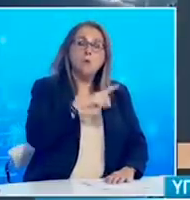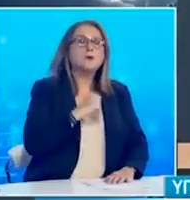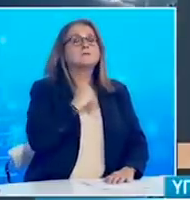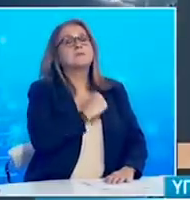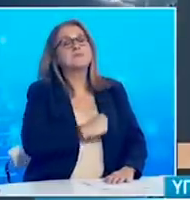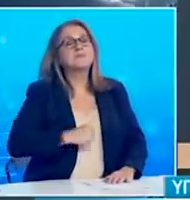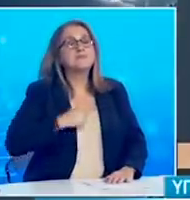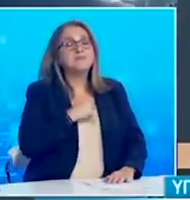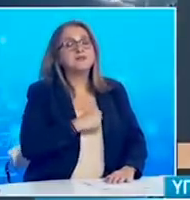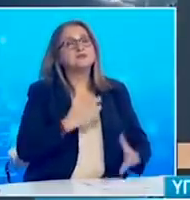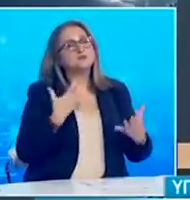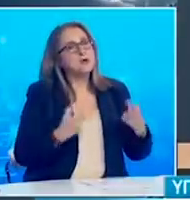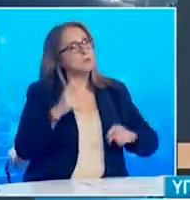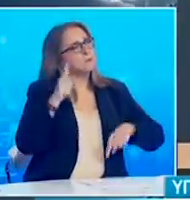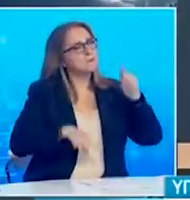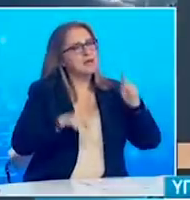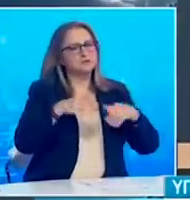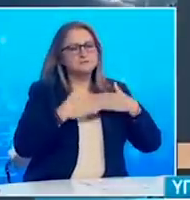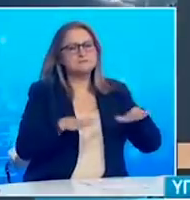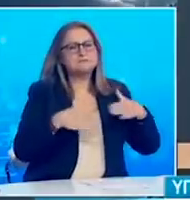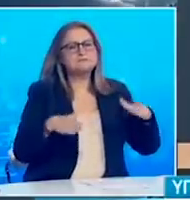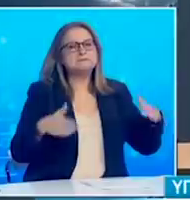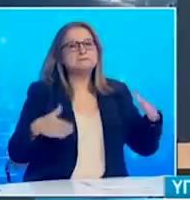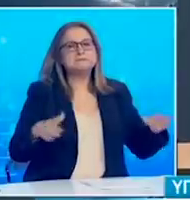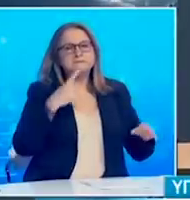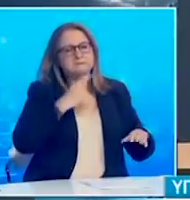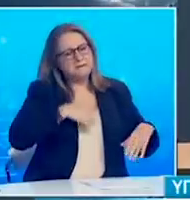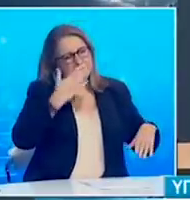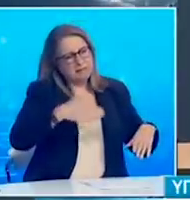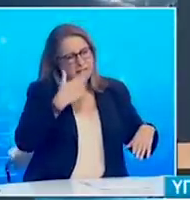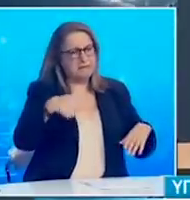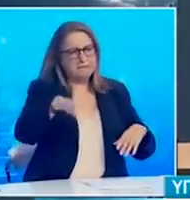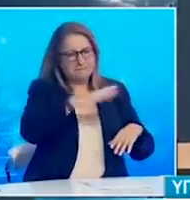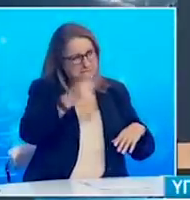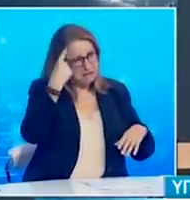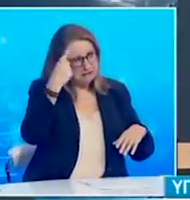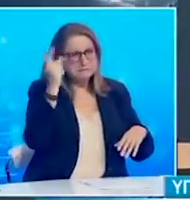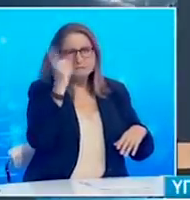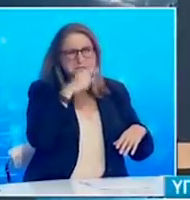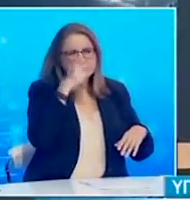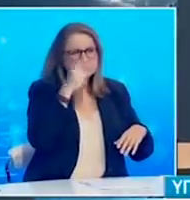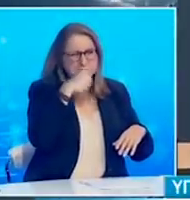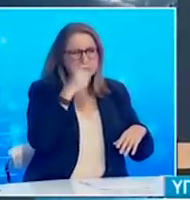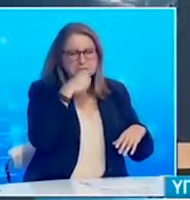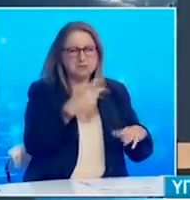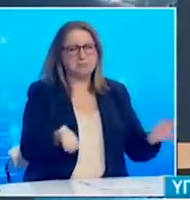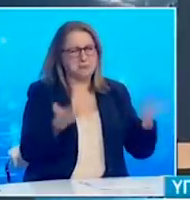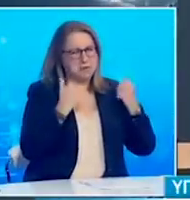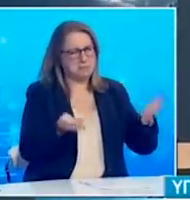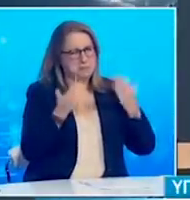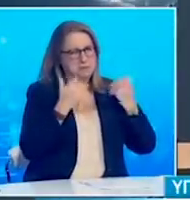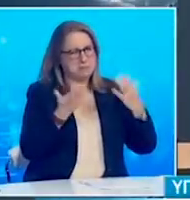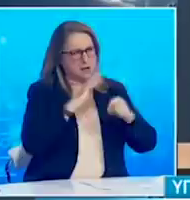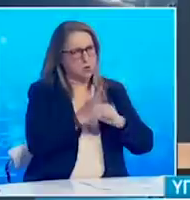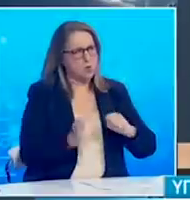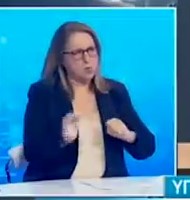δυστυχώς και αντιεπιστημονικές θεωρίες που κυκλοφορούν, που φτάνουν μέχρι το να λένε ότι αυτά που βλέπουμε σε όλο τον κόσμο γύρω μας δεν υπάρχουν.